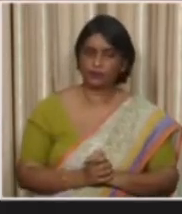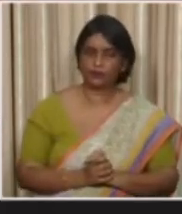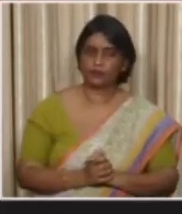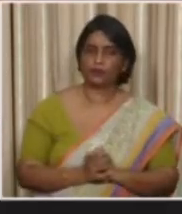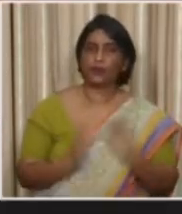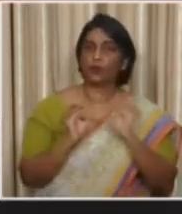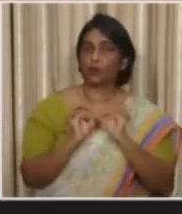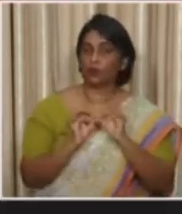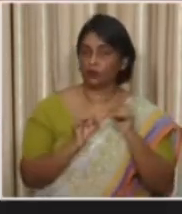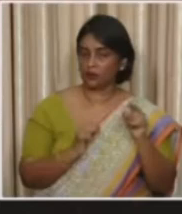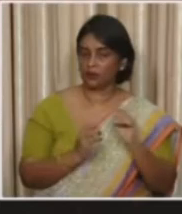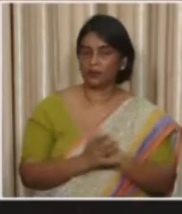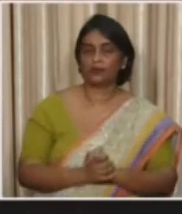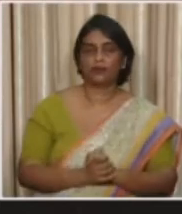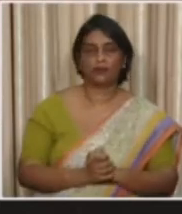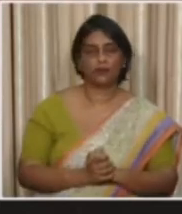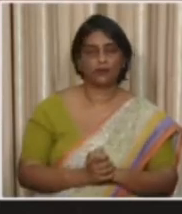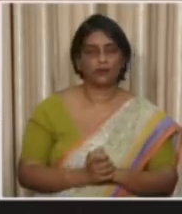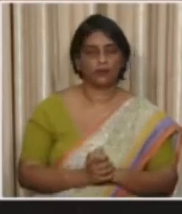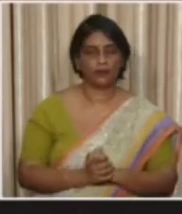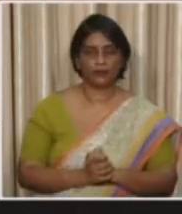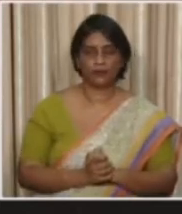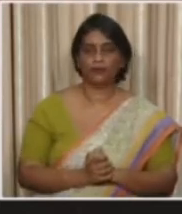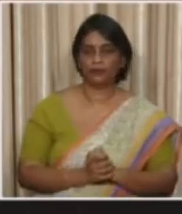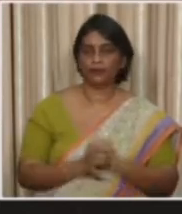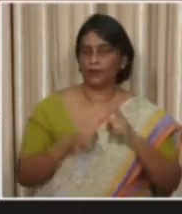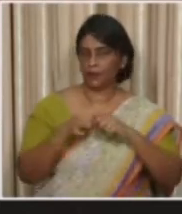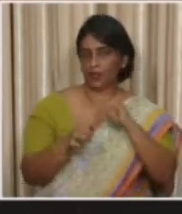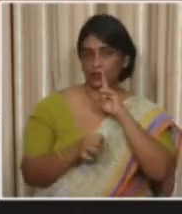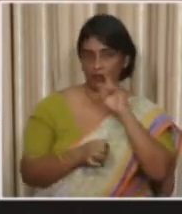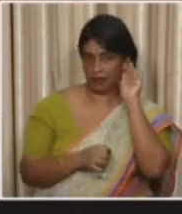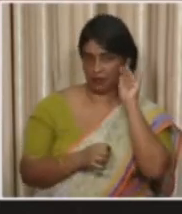බුද්ධික පතින්න මැතිතුමා අමහන ප්‍රශ්න.